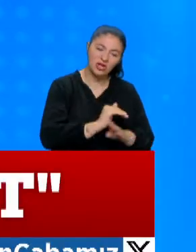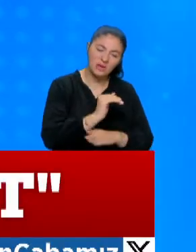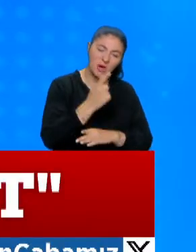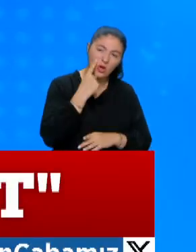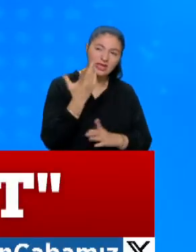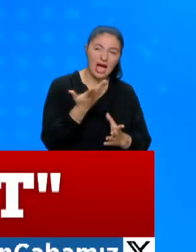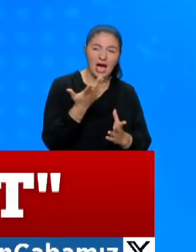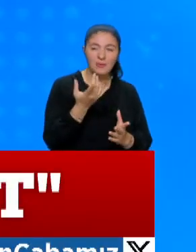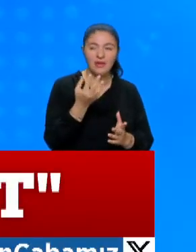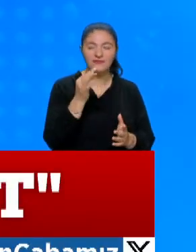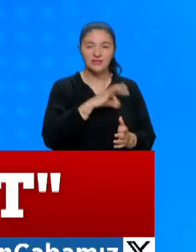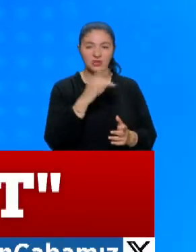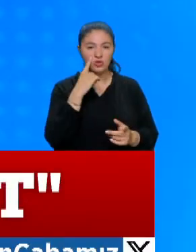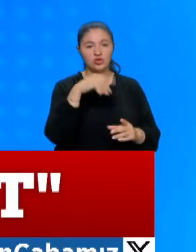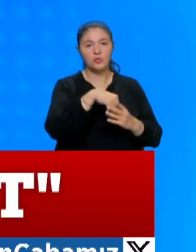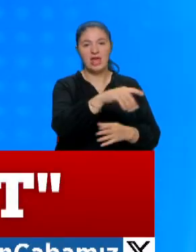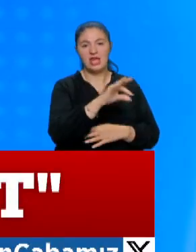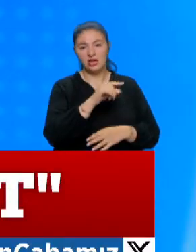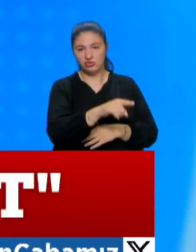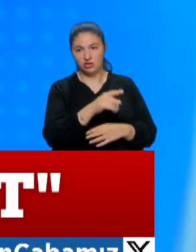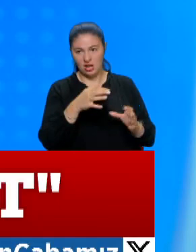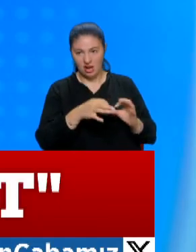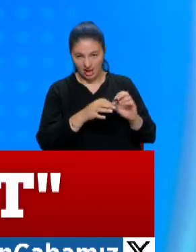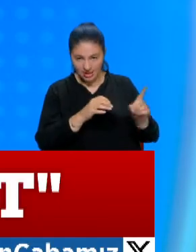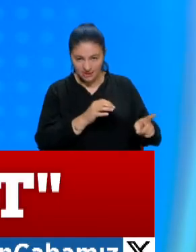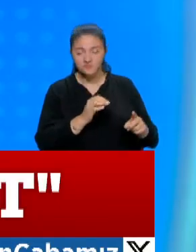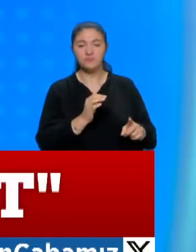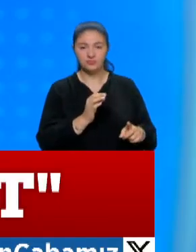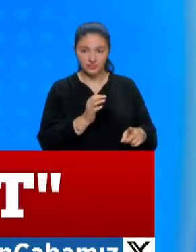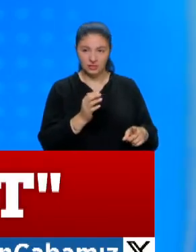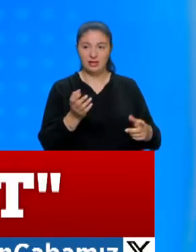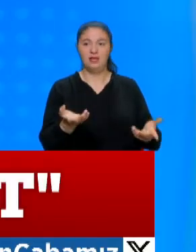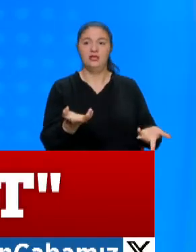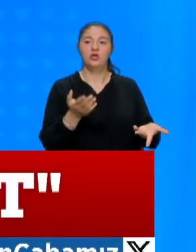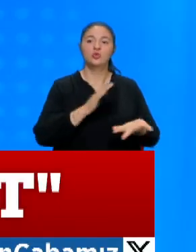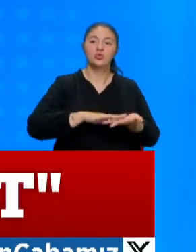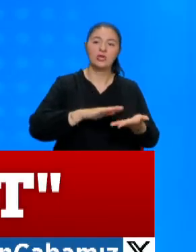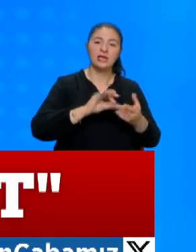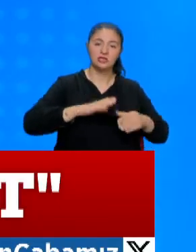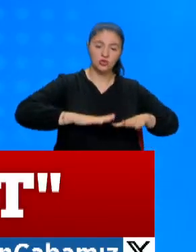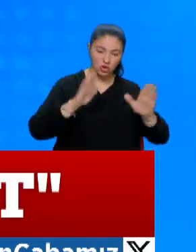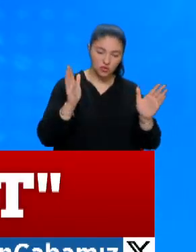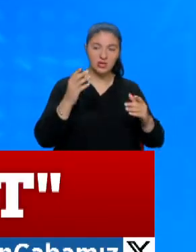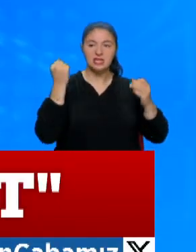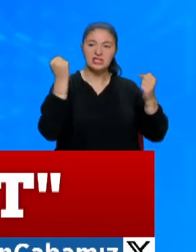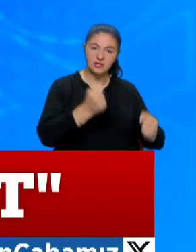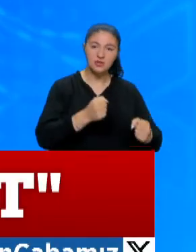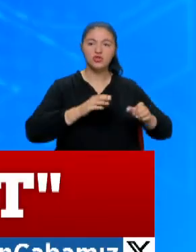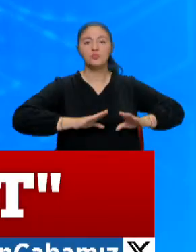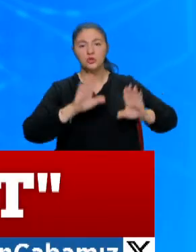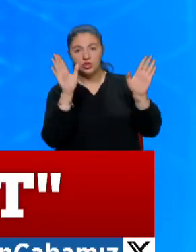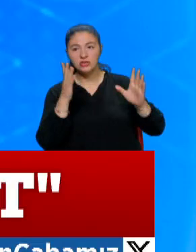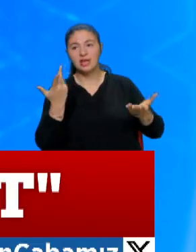imkanı olarak daha büyük bir fırsat gördüğü için burayı tercih etmesi ile alakalı işte düzensiz bir göçmeni sığınmacısı